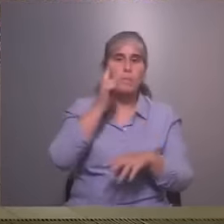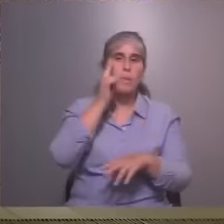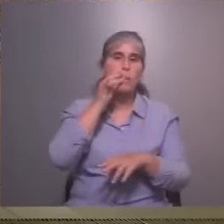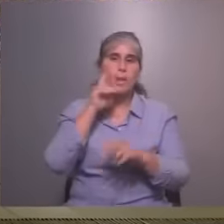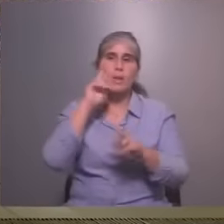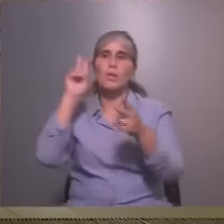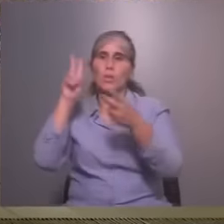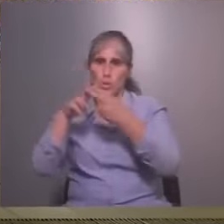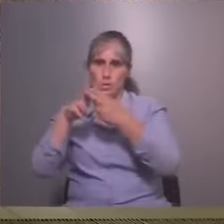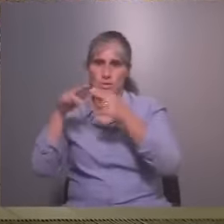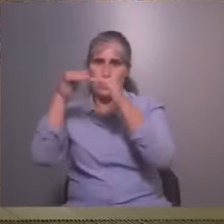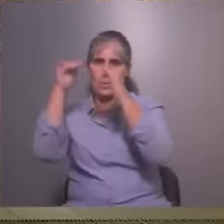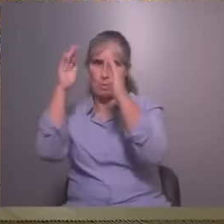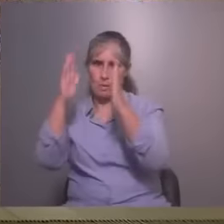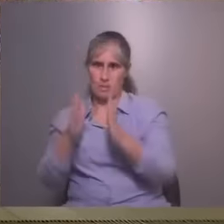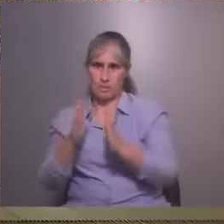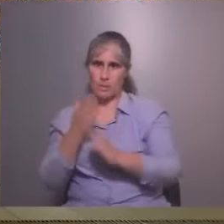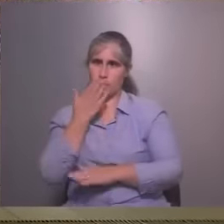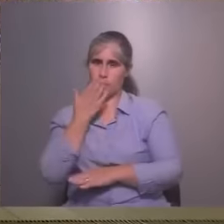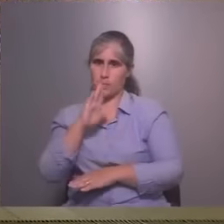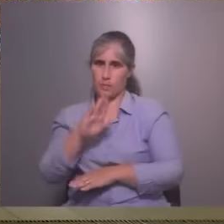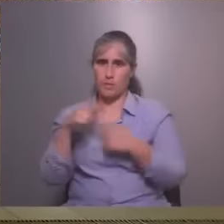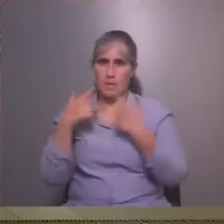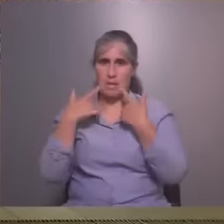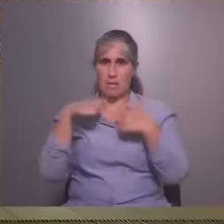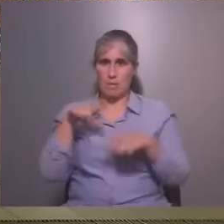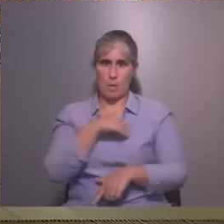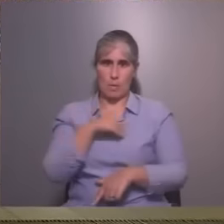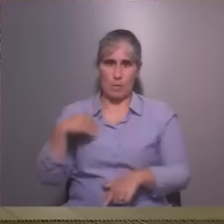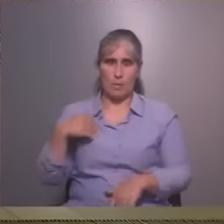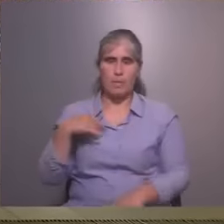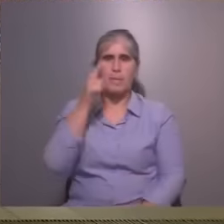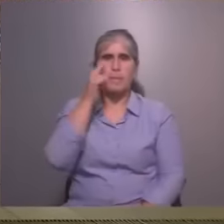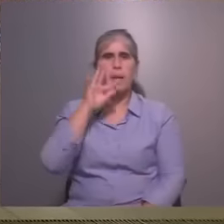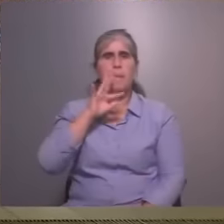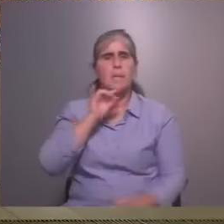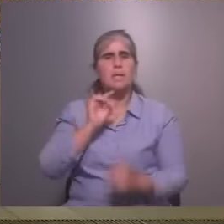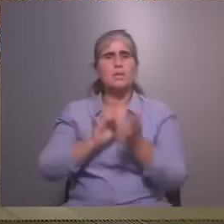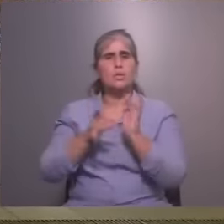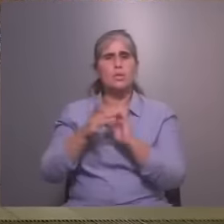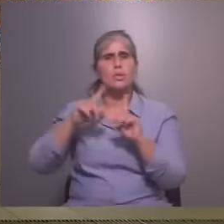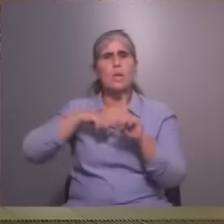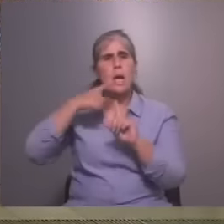No quinto mistério, meditemos na perda e no encontro de Jesus no templo em Jerusalém.